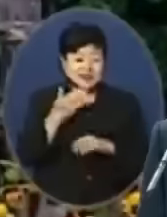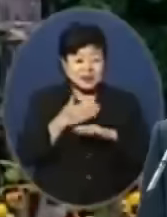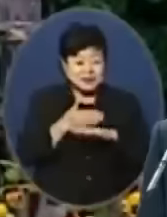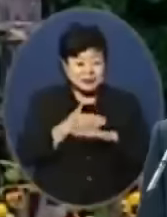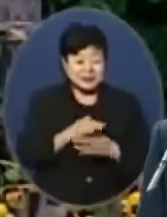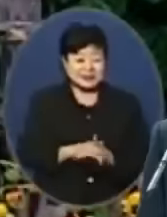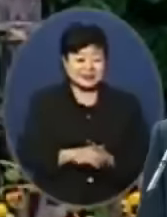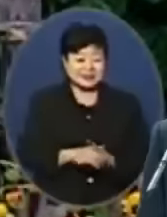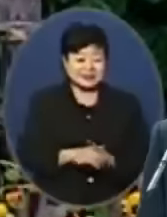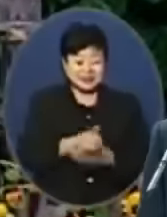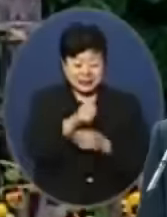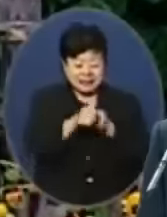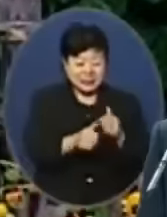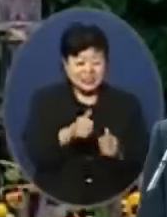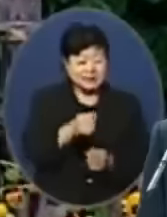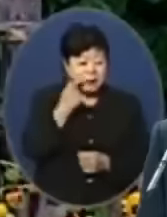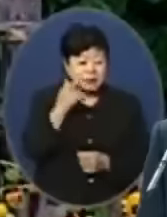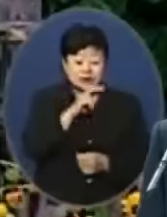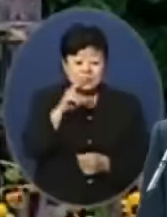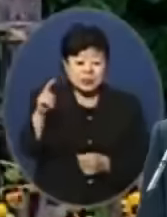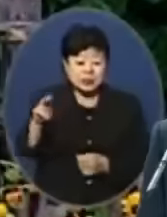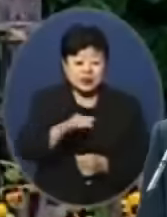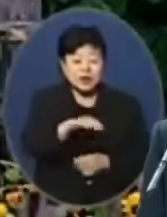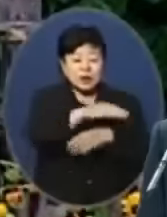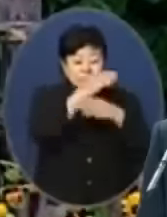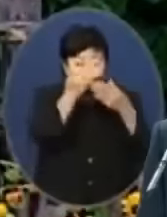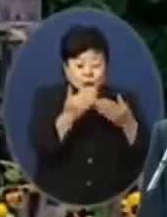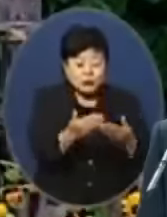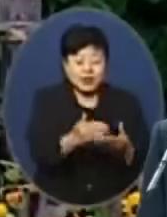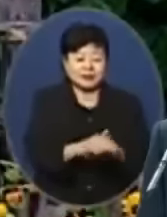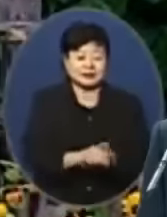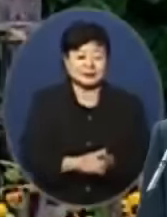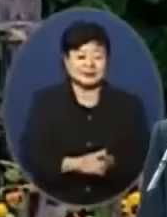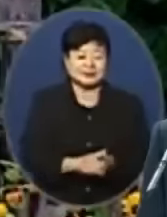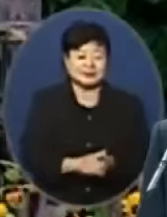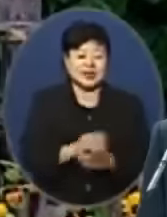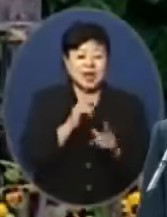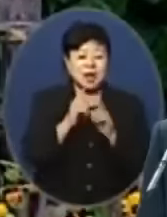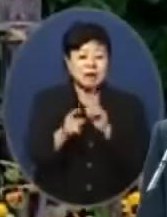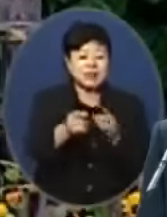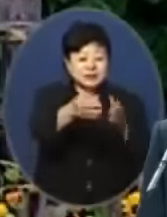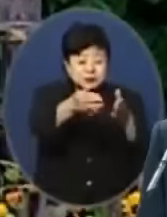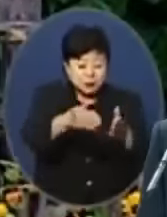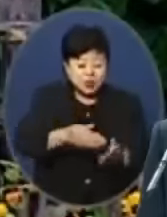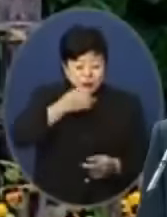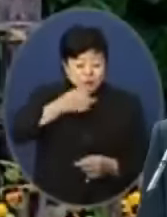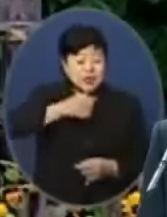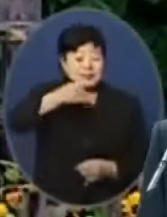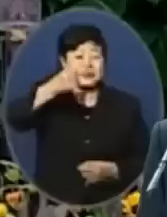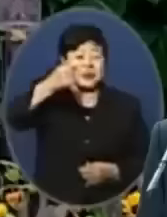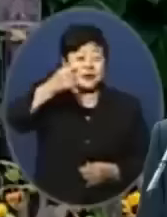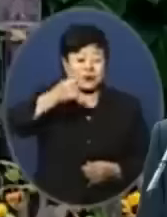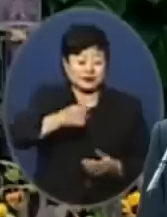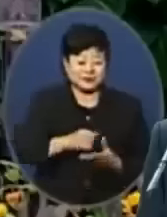감사합니다. 하나님 우리 아버지여, 우리 모두 다 말씀을 통하여 꿈을 꾸고